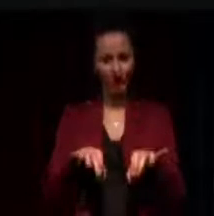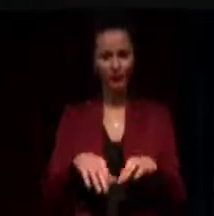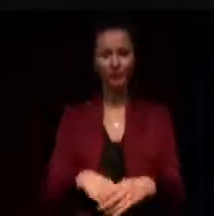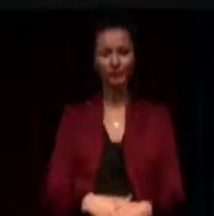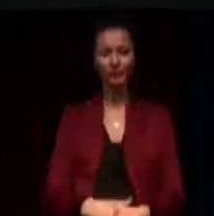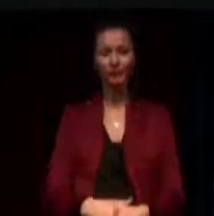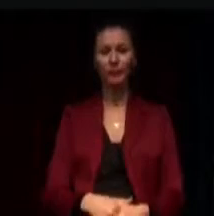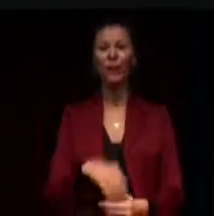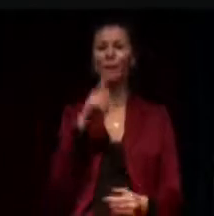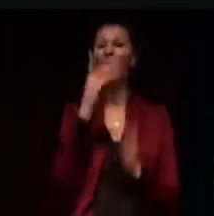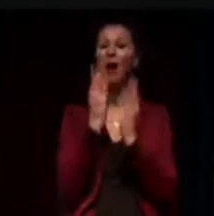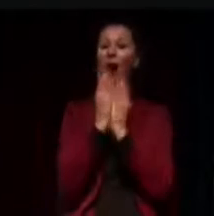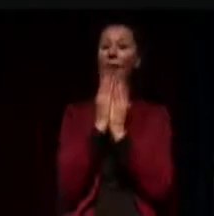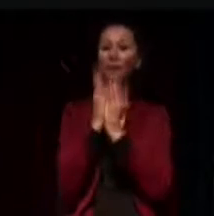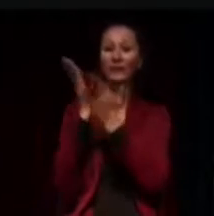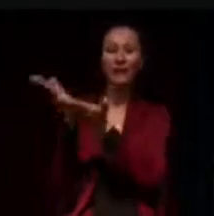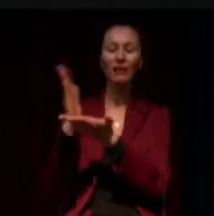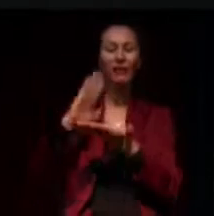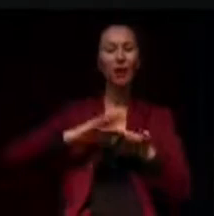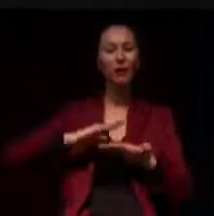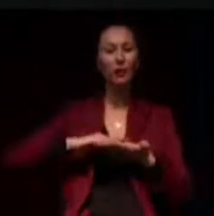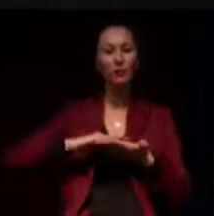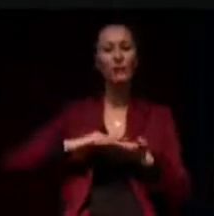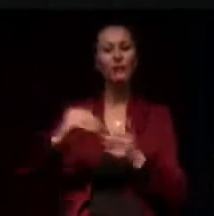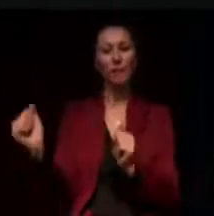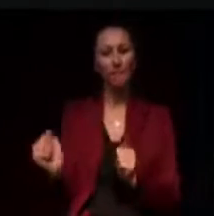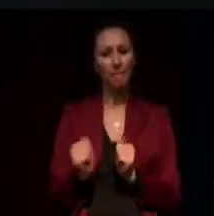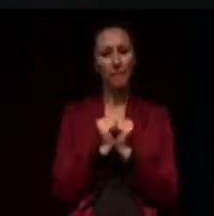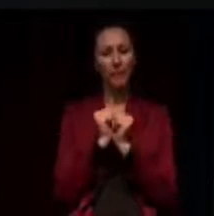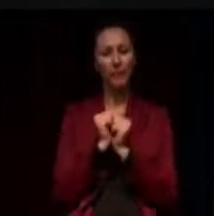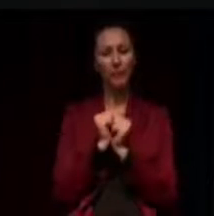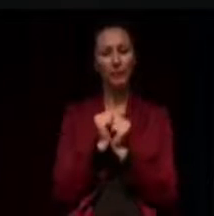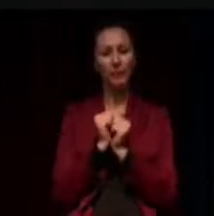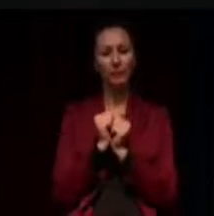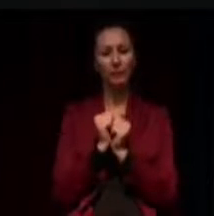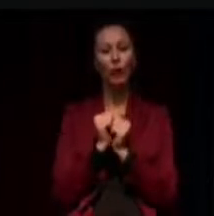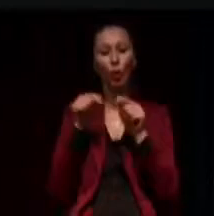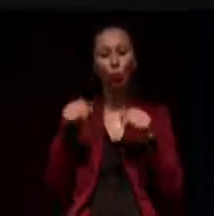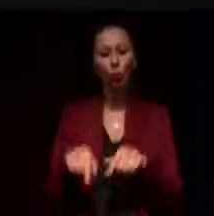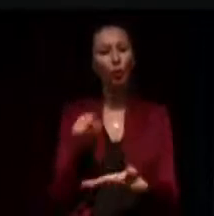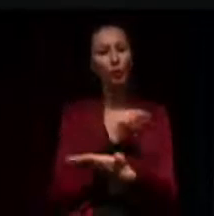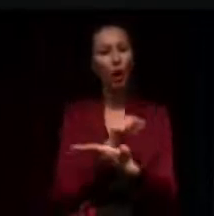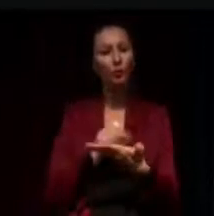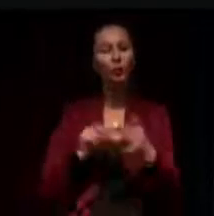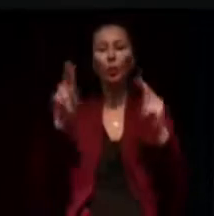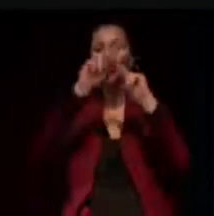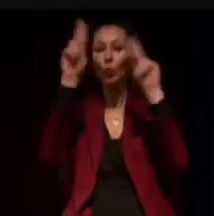Şimdi bir akademisyen arkadaşımız ile beraber bunu yazdı.